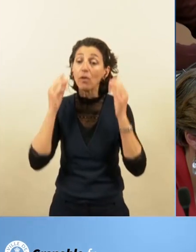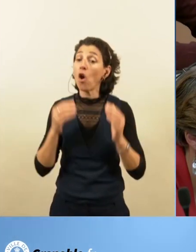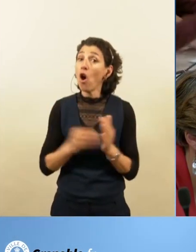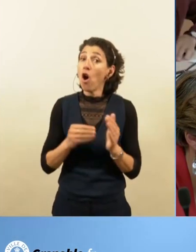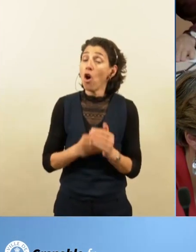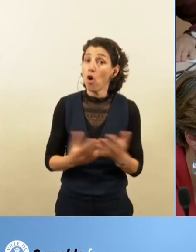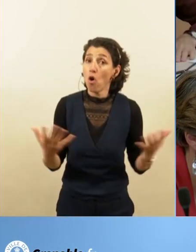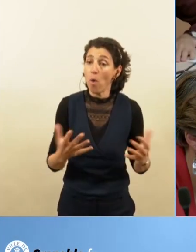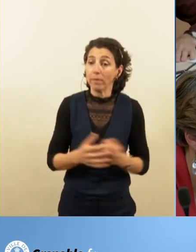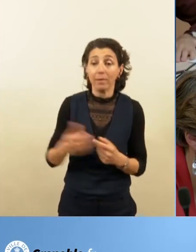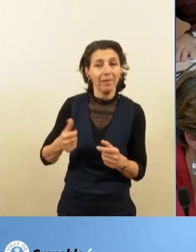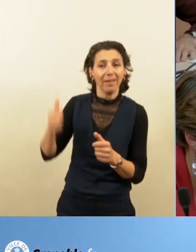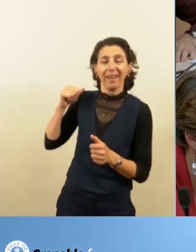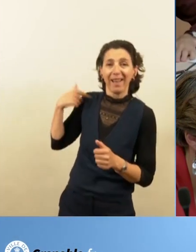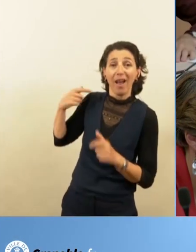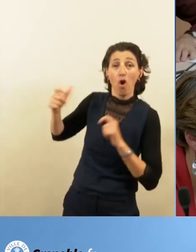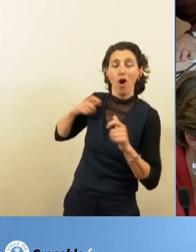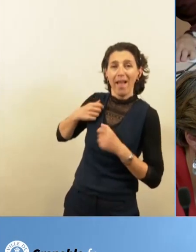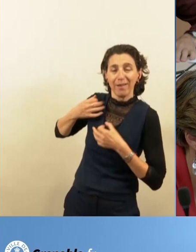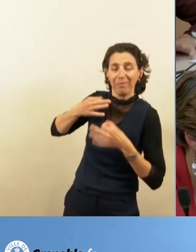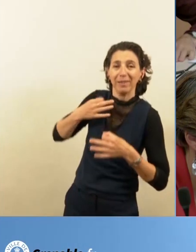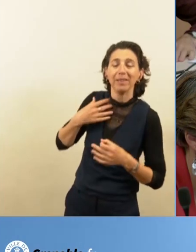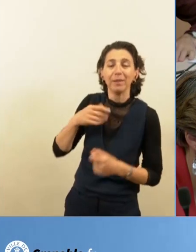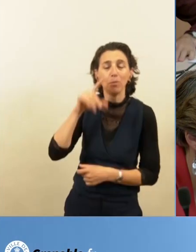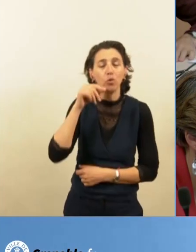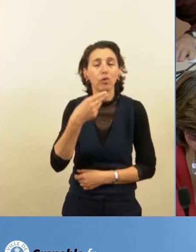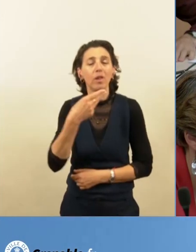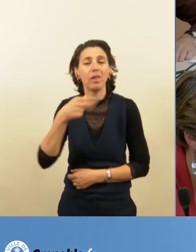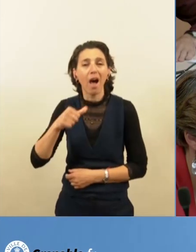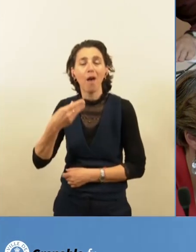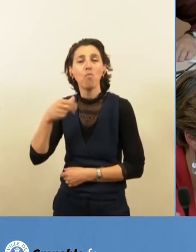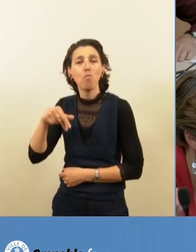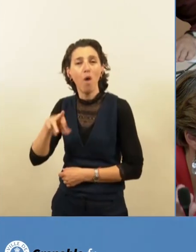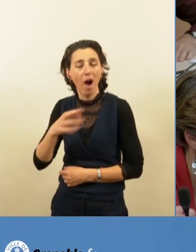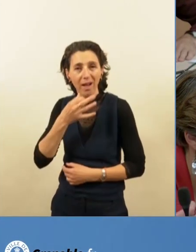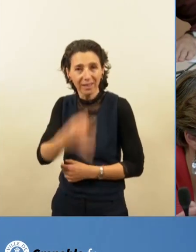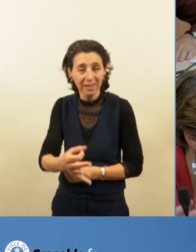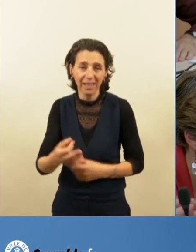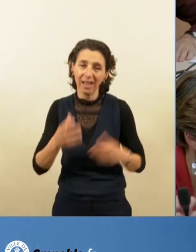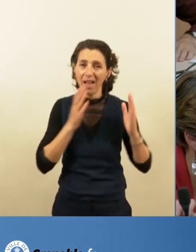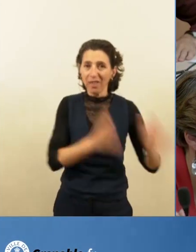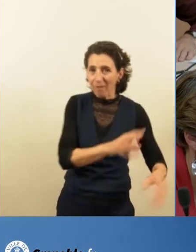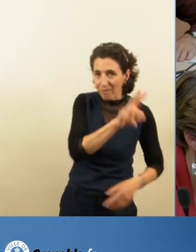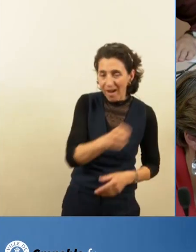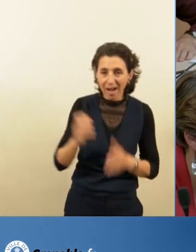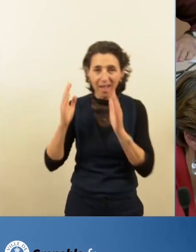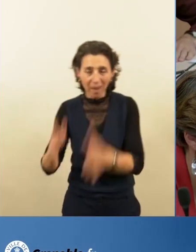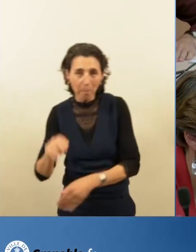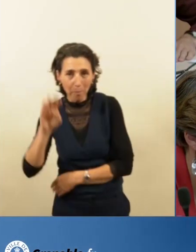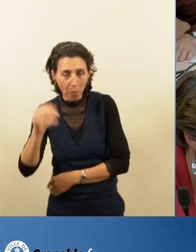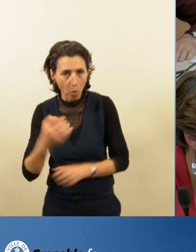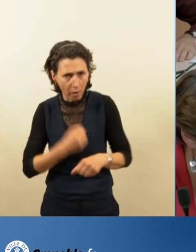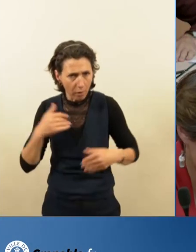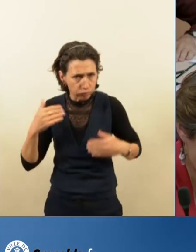derrière moi le mon collègue Gilles Namur évidemment le travail sur les trames vertes et bleu ce poursuit